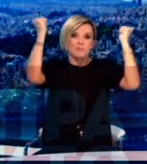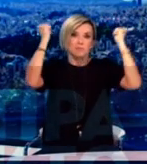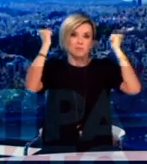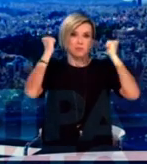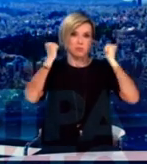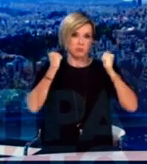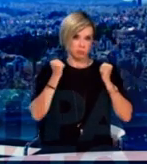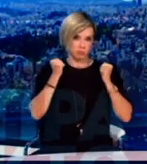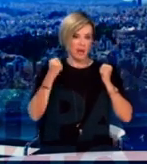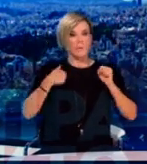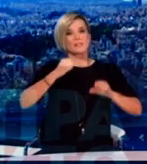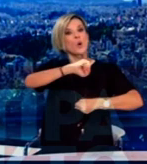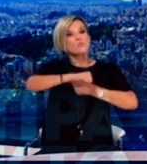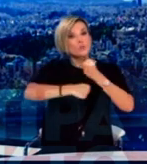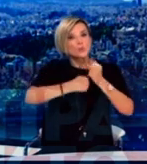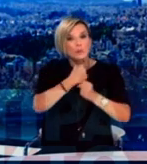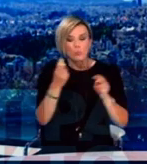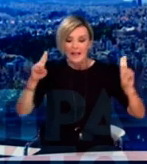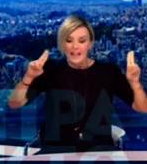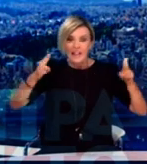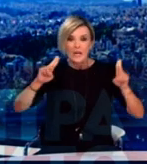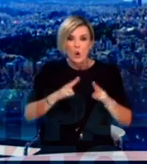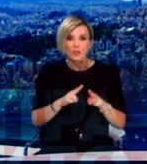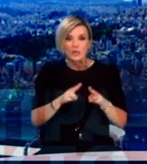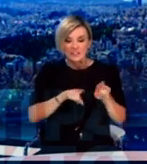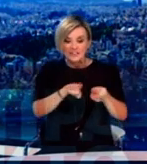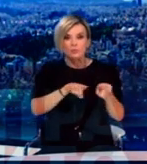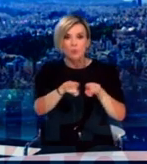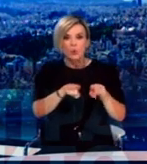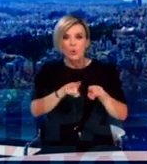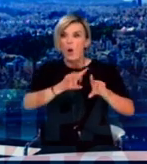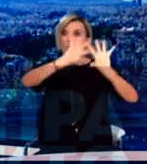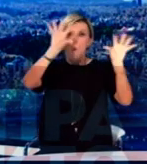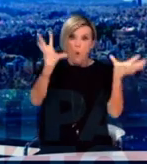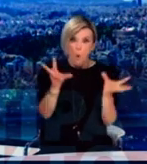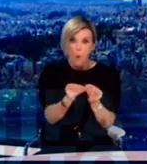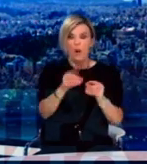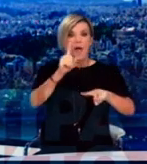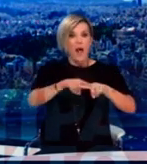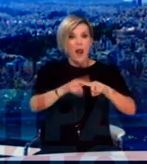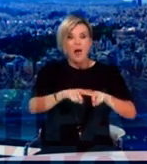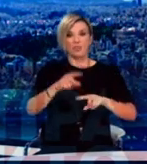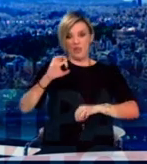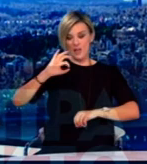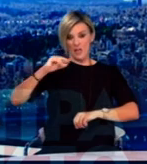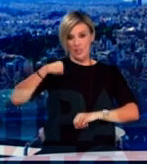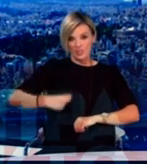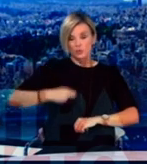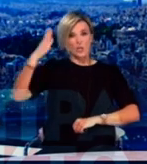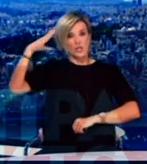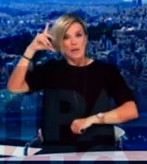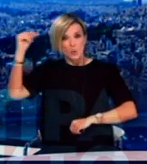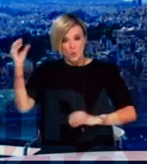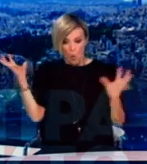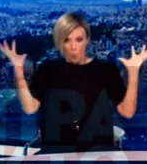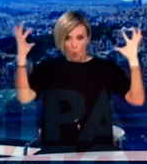περιορίσουμε την ταυτόχρονη χρήση όλων των δικτύων της χώρας από μαθητές, φοιτητές, εργαζόμενους κ.ο.κ. Οδηγίες